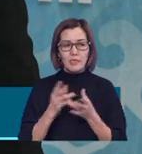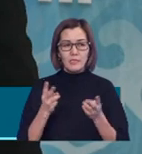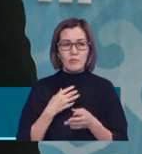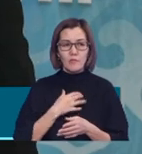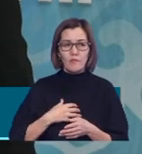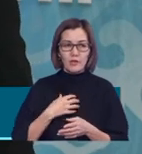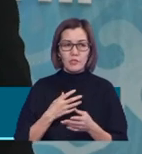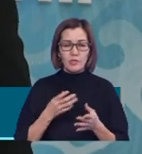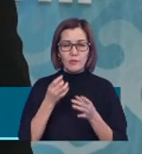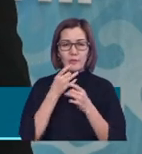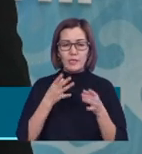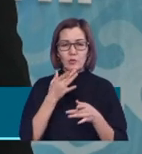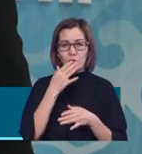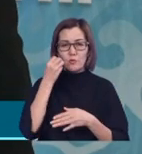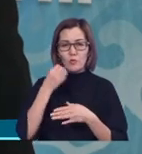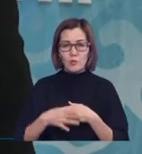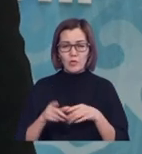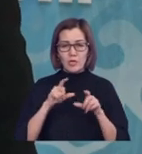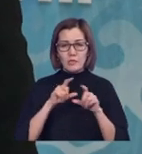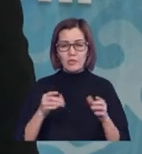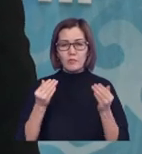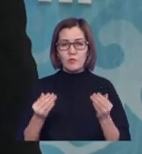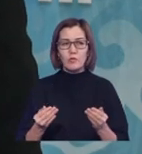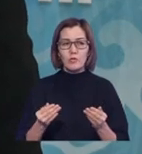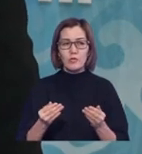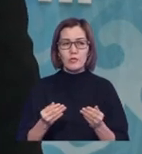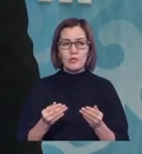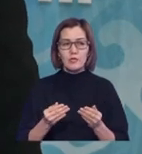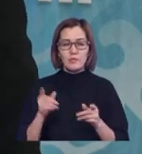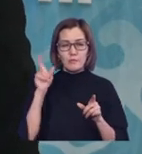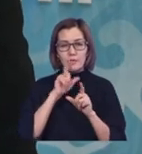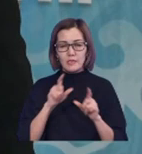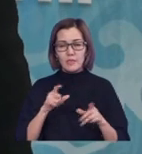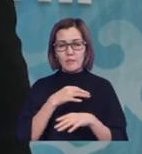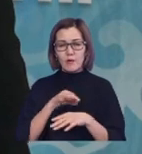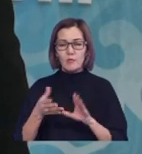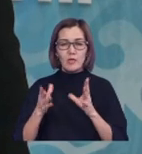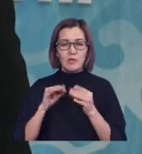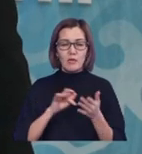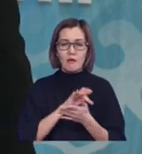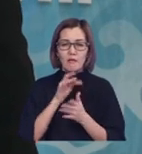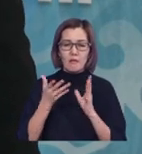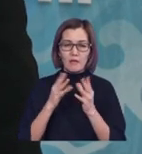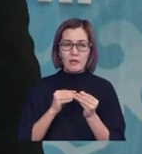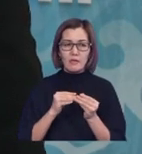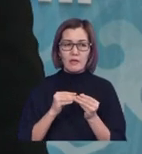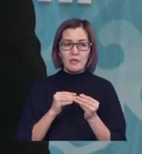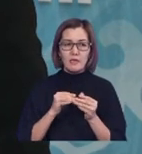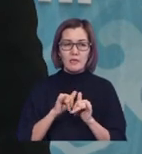Бізде этномәдени орталықтар бүгін челлендж жасап, мектептерде, аудан көлемінде, қала көлемінде